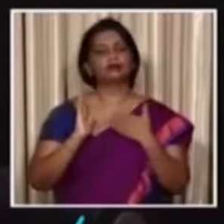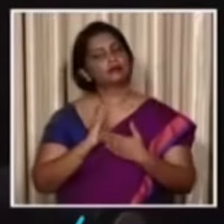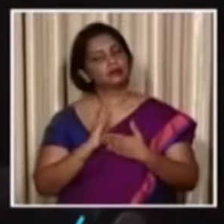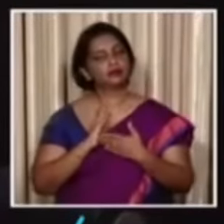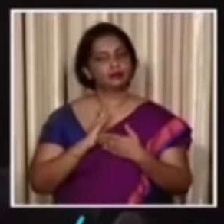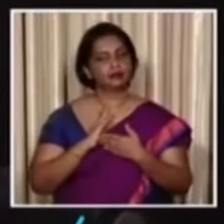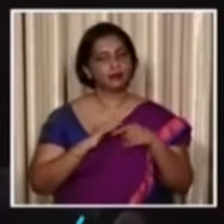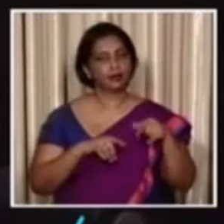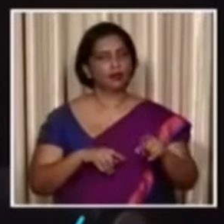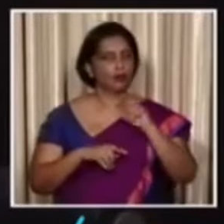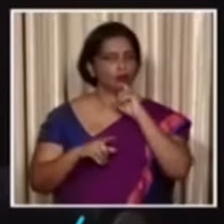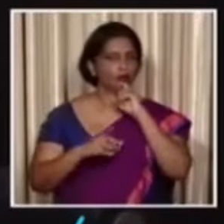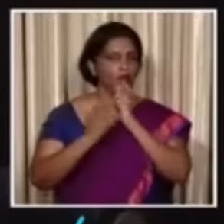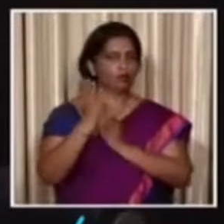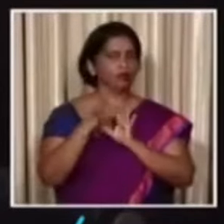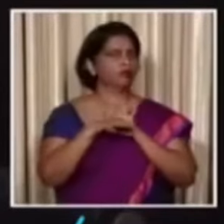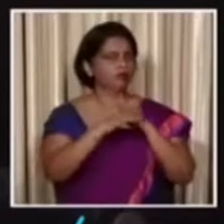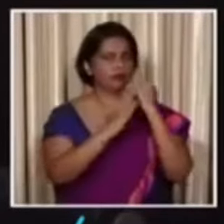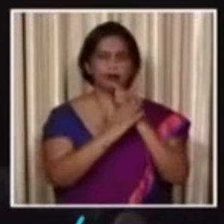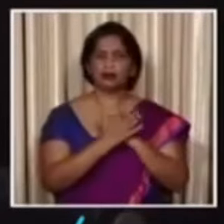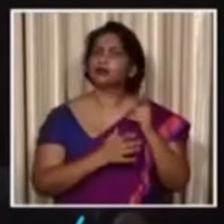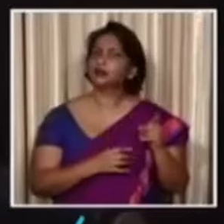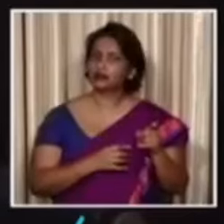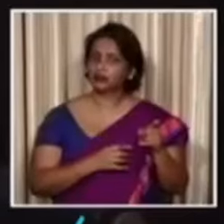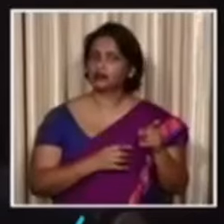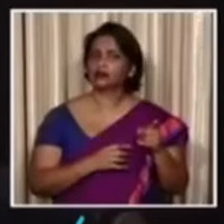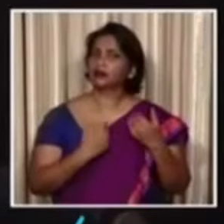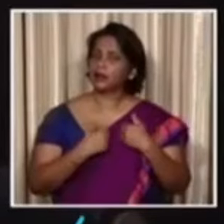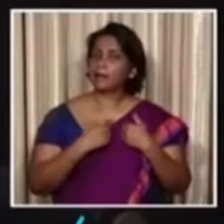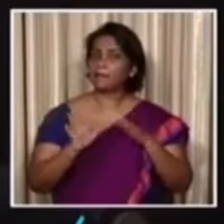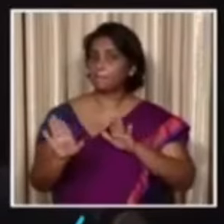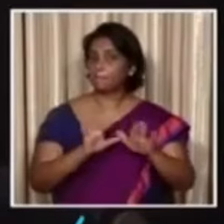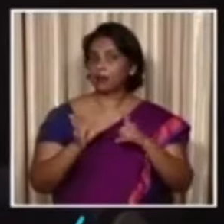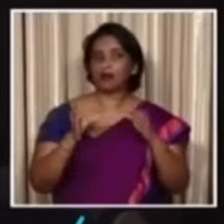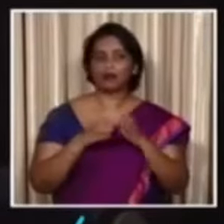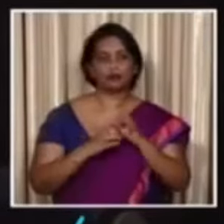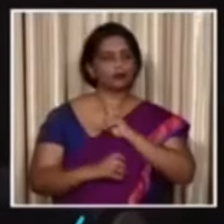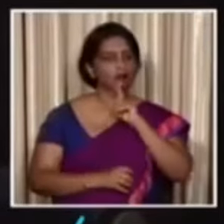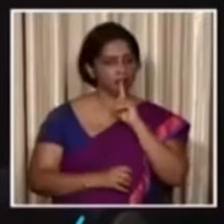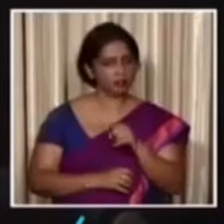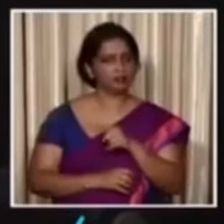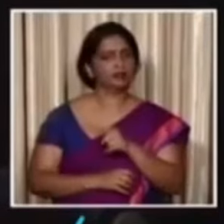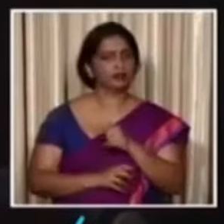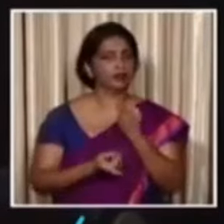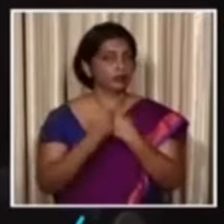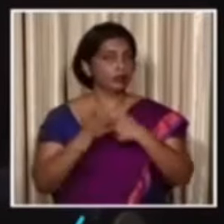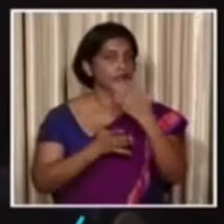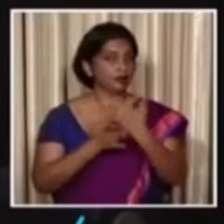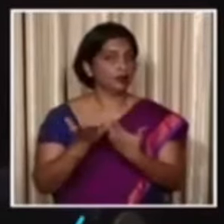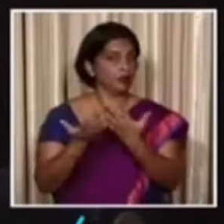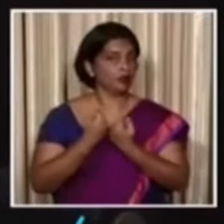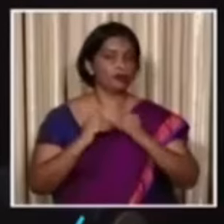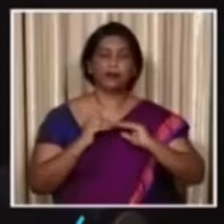මම හිතන්නේ මේ වෙලාවේ අධිකරණයට ඉදිරිපත් වෙලා තියෙන කරුණු අපි පාලන අධිකාරියට උපදෙස් ලබා දීලා තියෙනවා. පරීක්ෂණ වාර්තාව